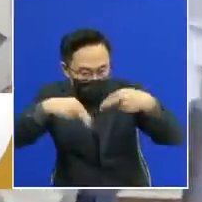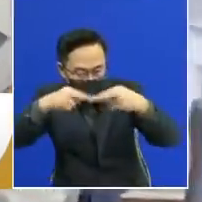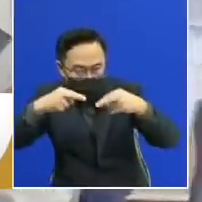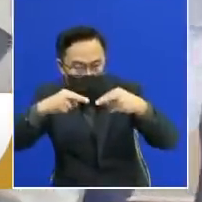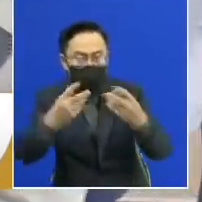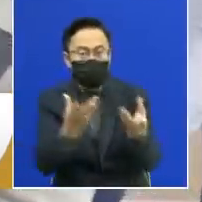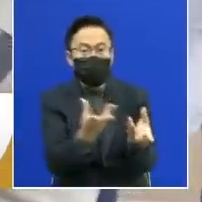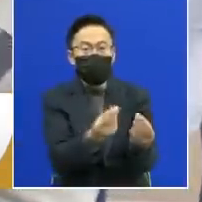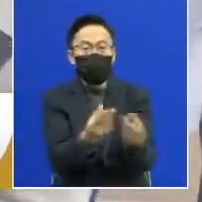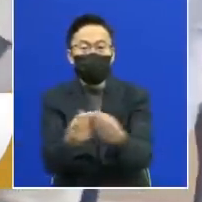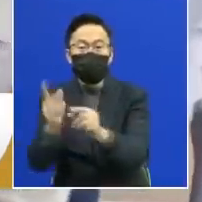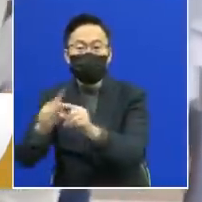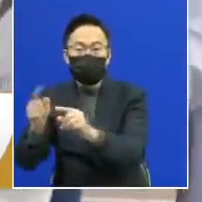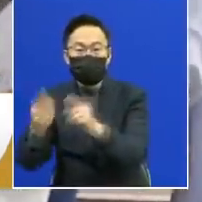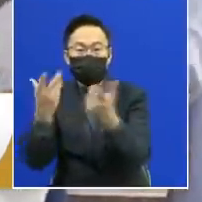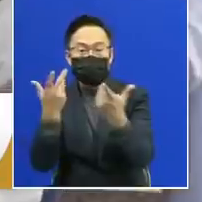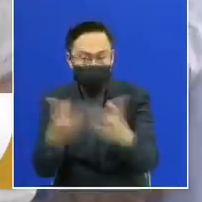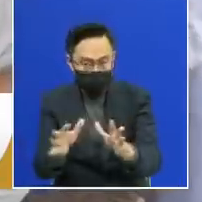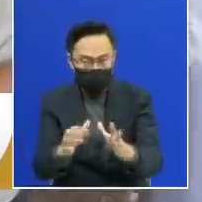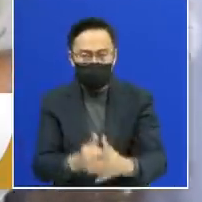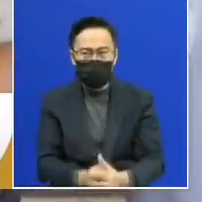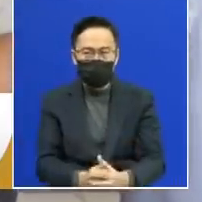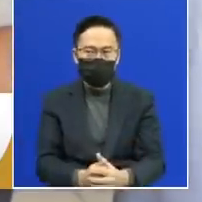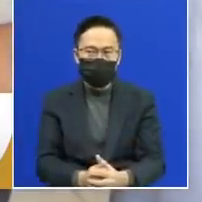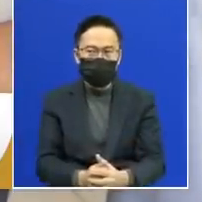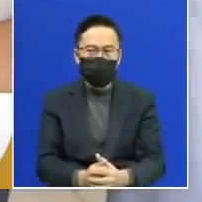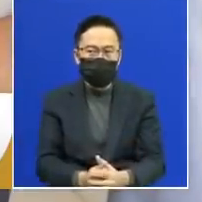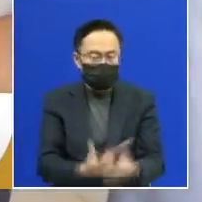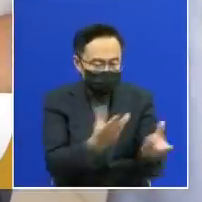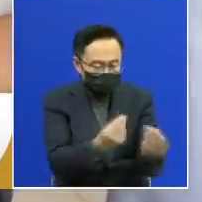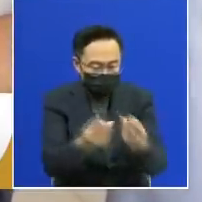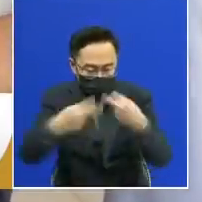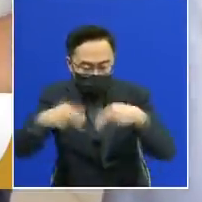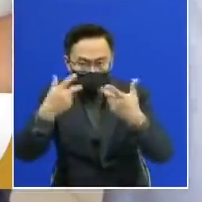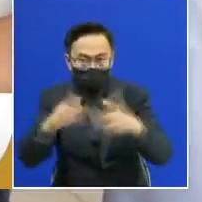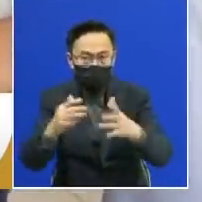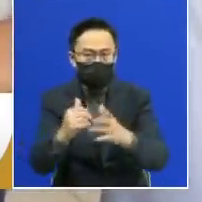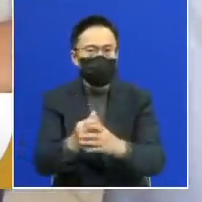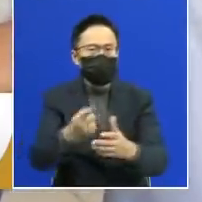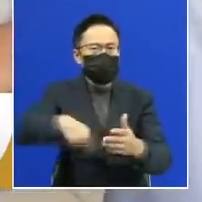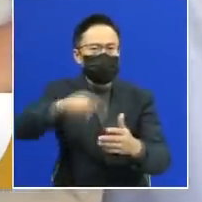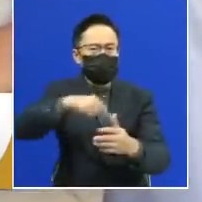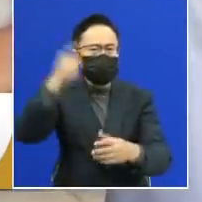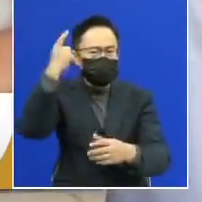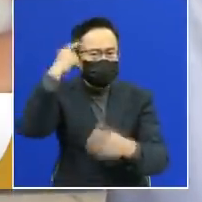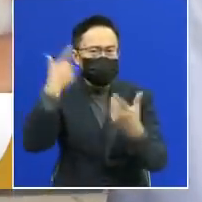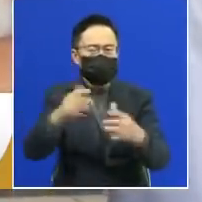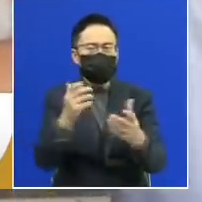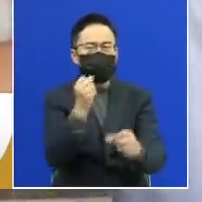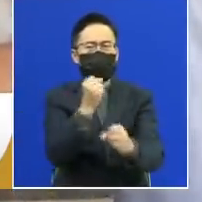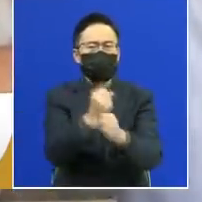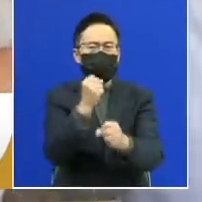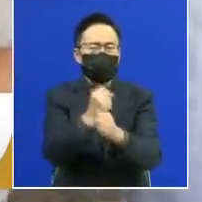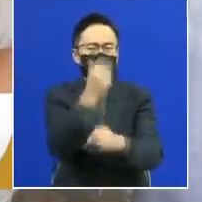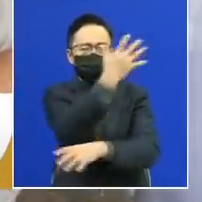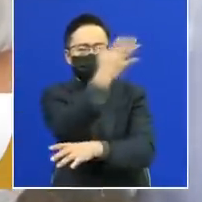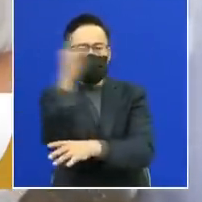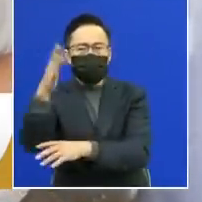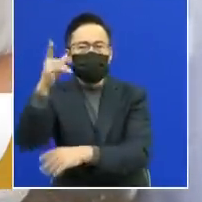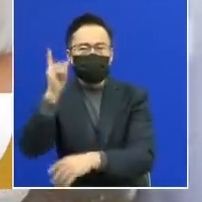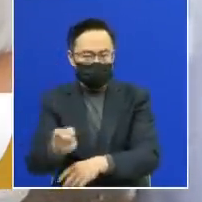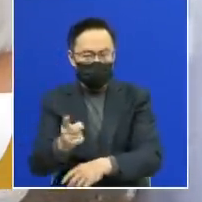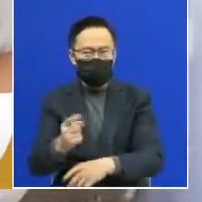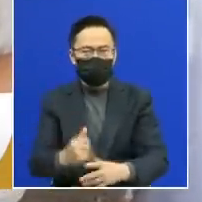สอบพื้นที่นะครับซึ่งจากการได้ไปสอบสวนเบื้องต้นก็ทราบว่าพื้นที่ดังกล่าวบางส่วนนั้นอยู่ในพื้นที่ป่าสงวนนะ